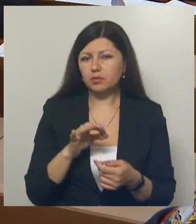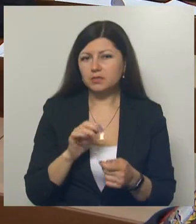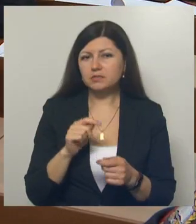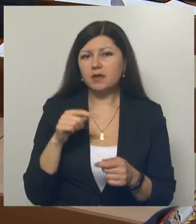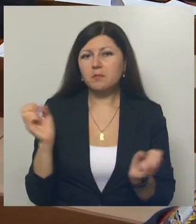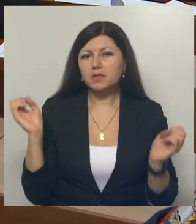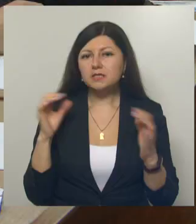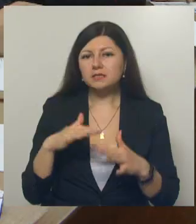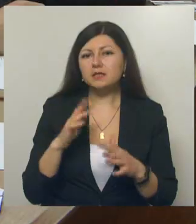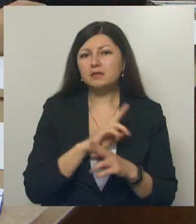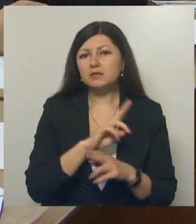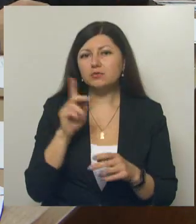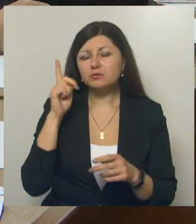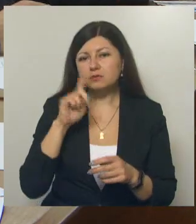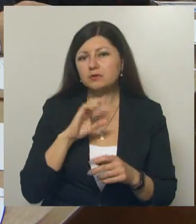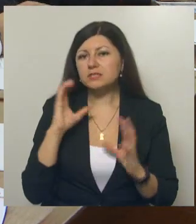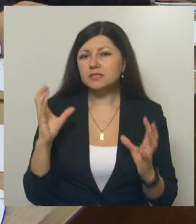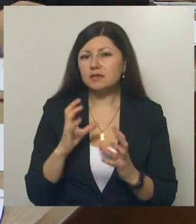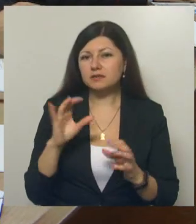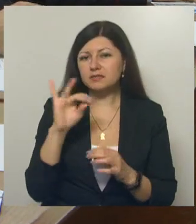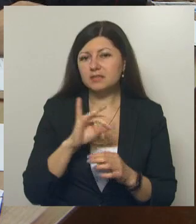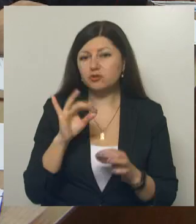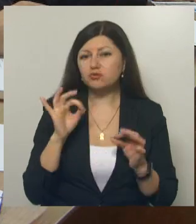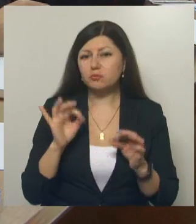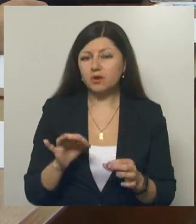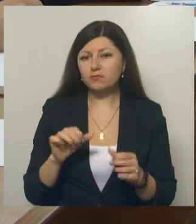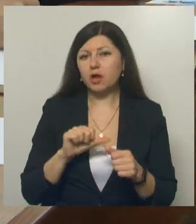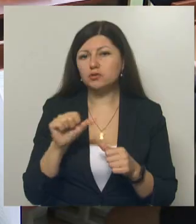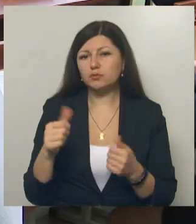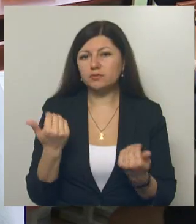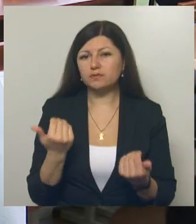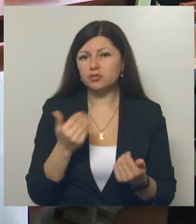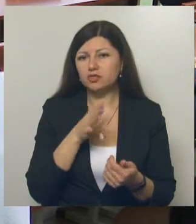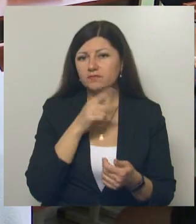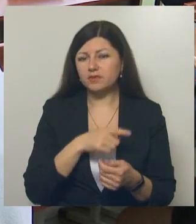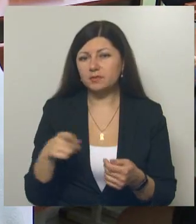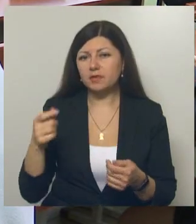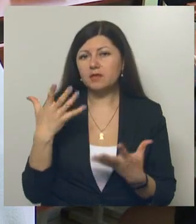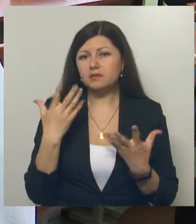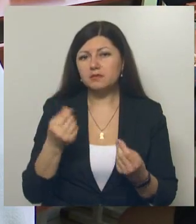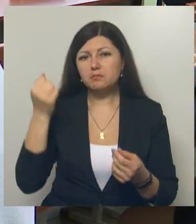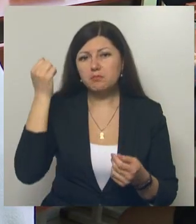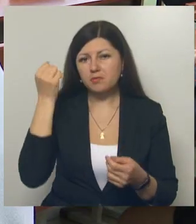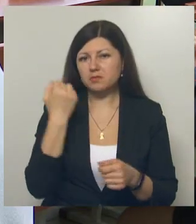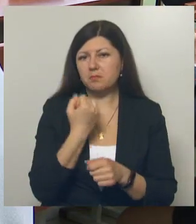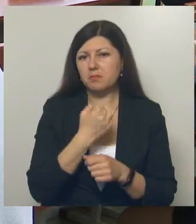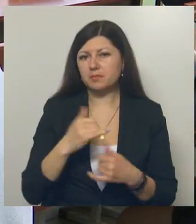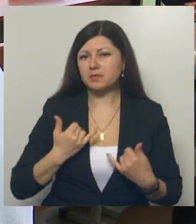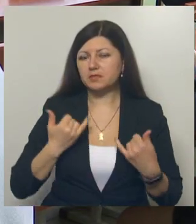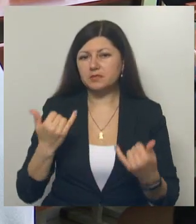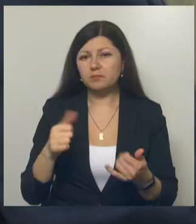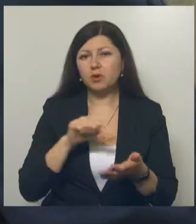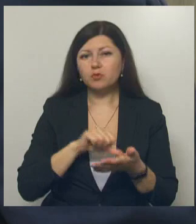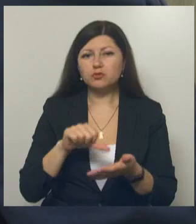объединили тех, кто знает, сохранить историческую правду, особенно в нынешние времена, дань памяти победителям. К участникам, которые